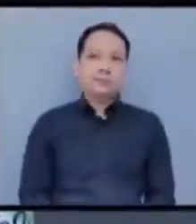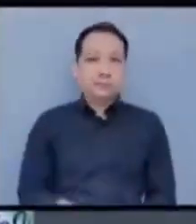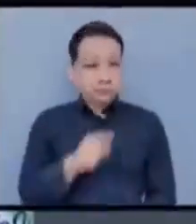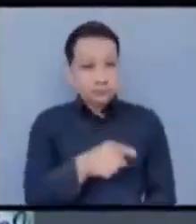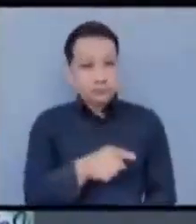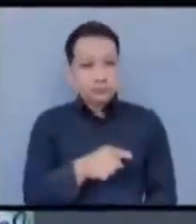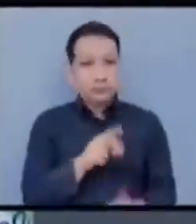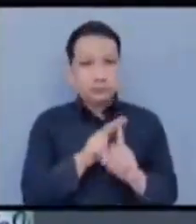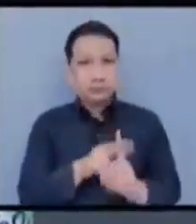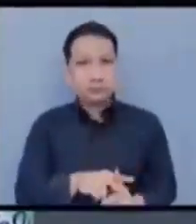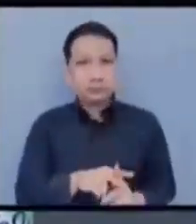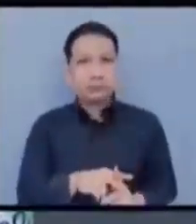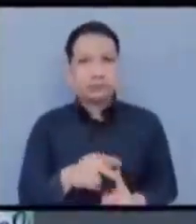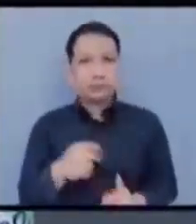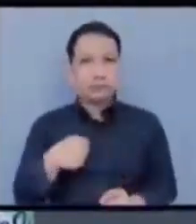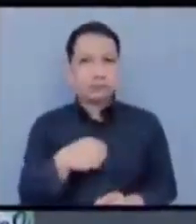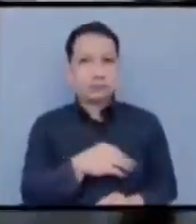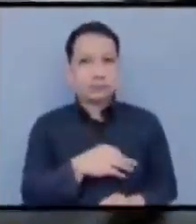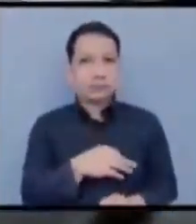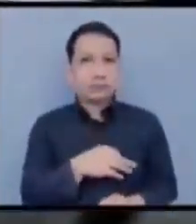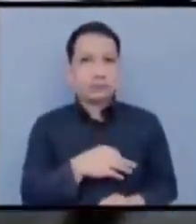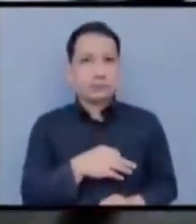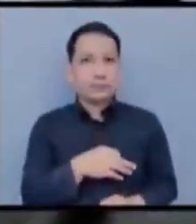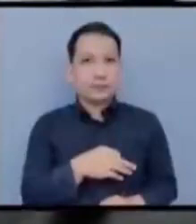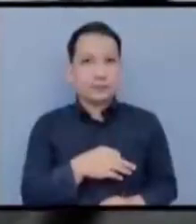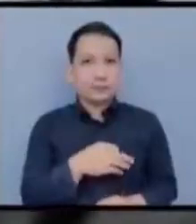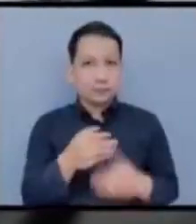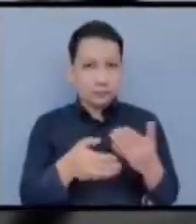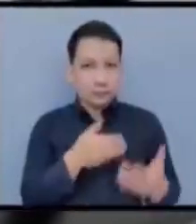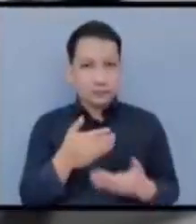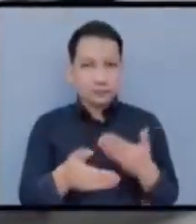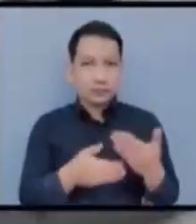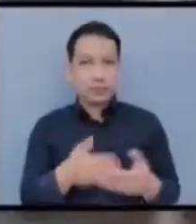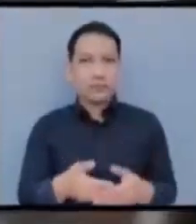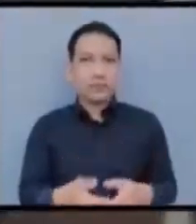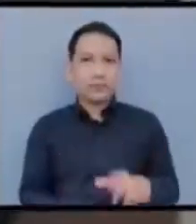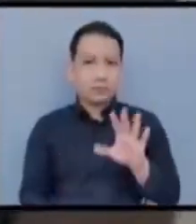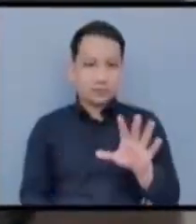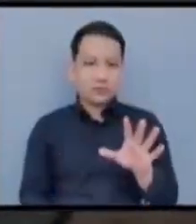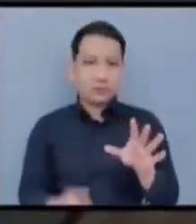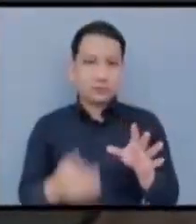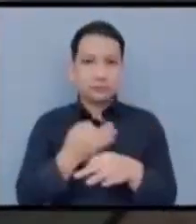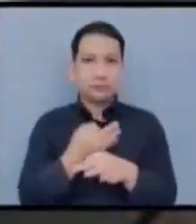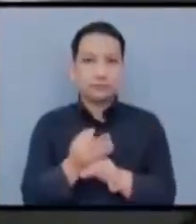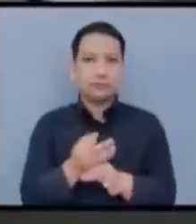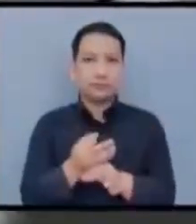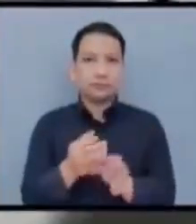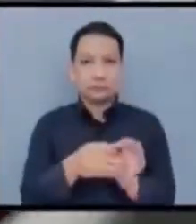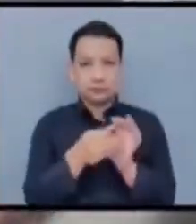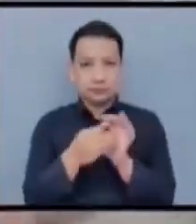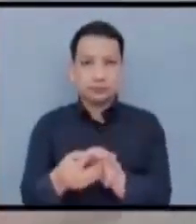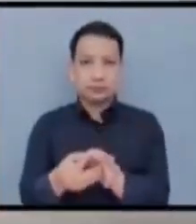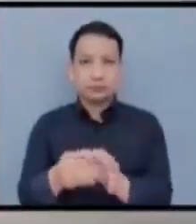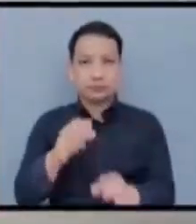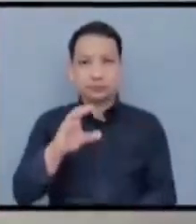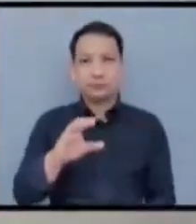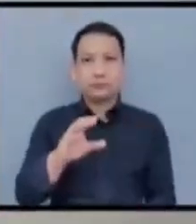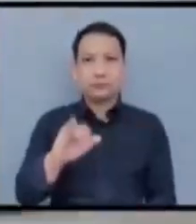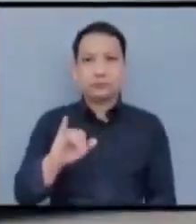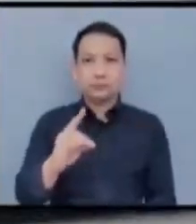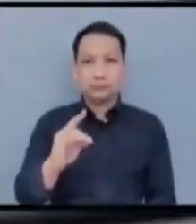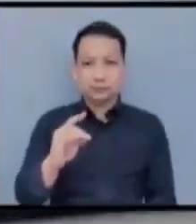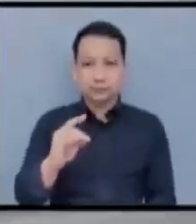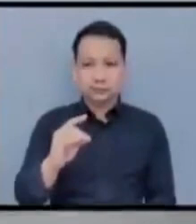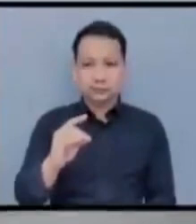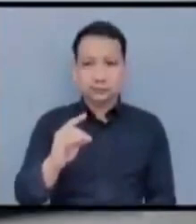natin, we also afford them due process. Ang limang fixer naman ay nasa kustudiya na ng CIDG at naharap na sa